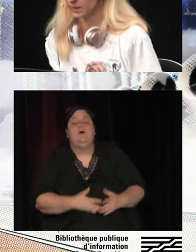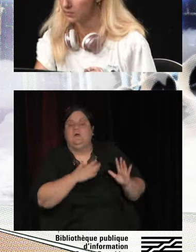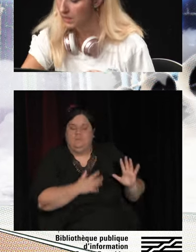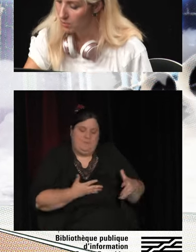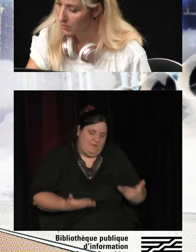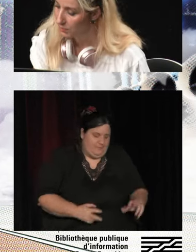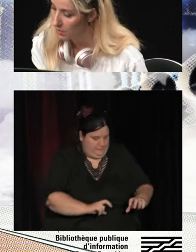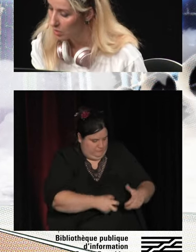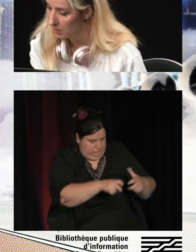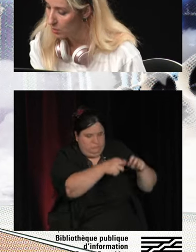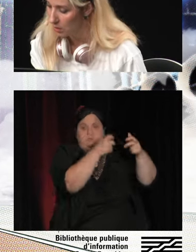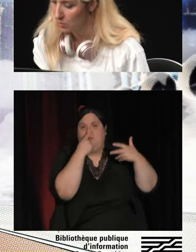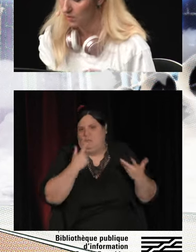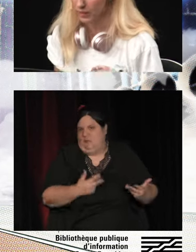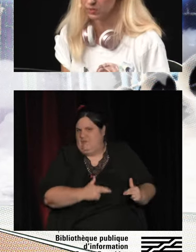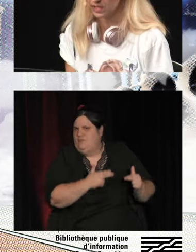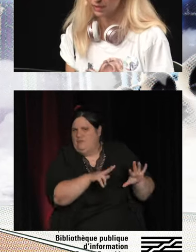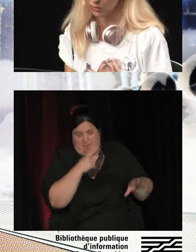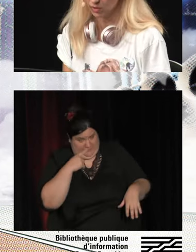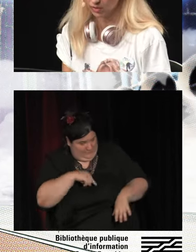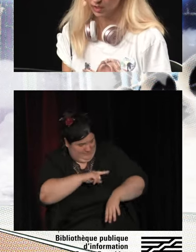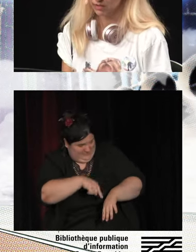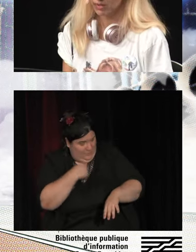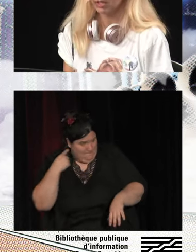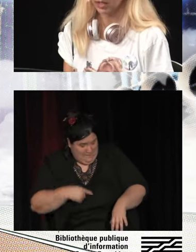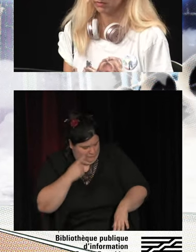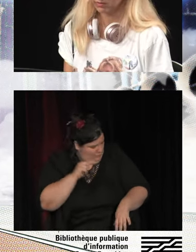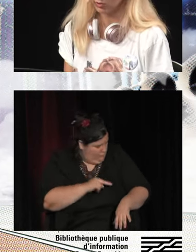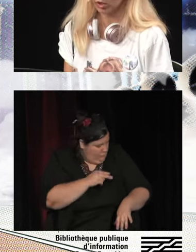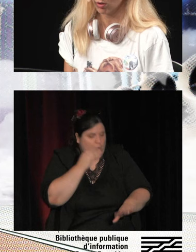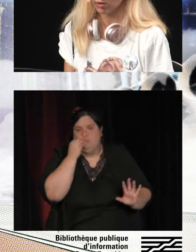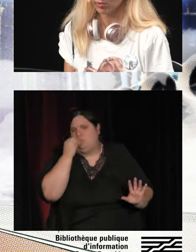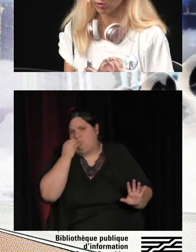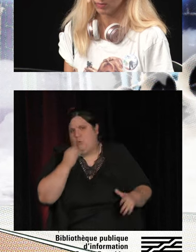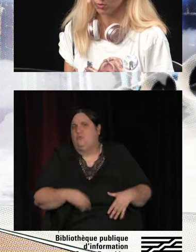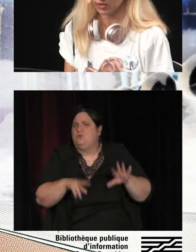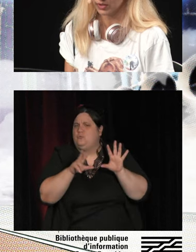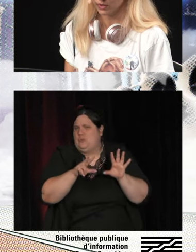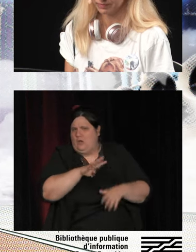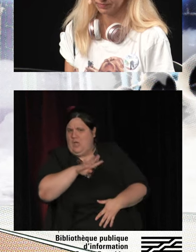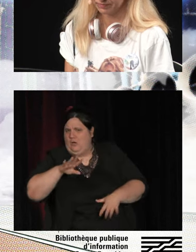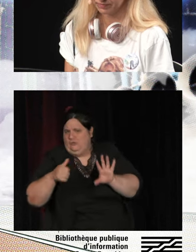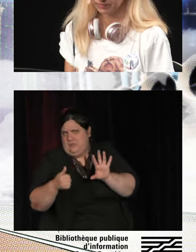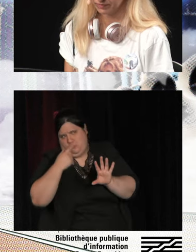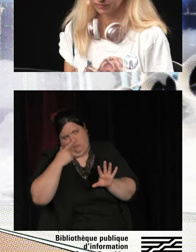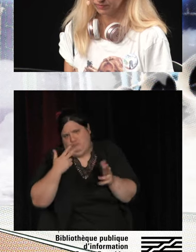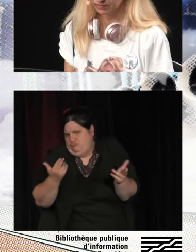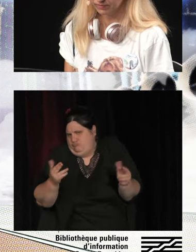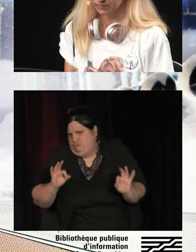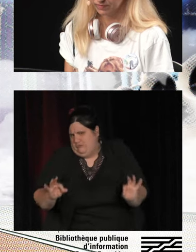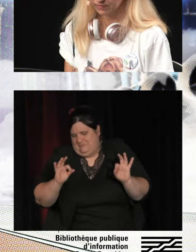Mario. Parfait. Je vérifie l'heure quand même, parce que j'ai l'impression d'avoir perdu tellement de temps. Mais ça va. 20h46, je pense qu'on est dans les temps.